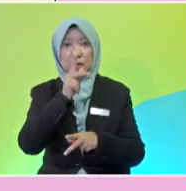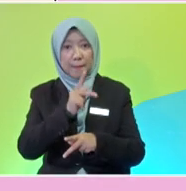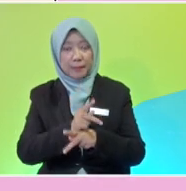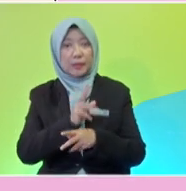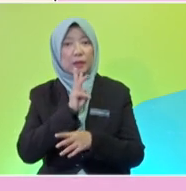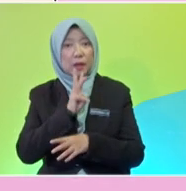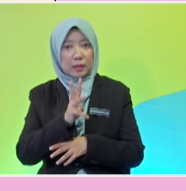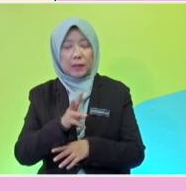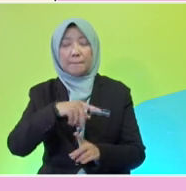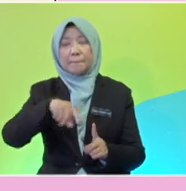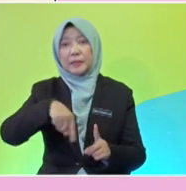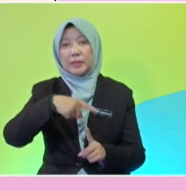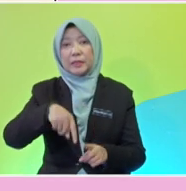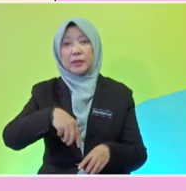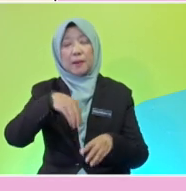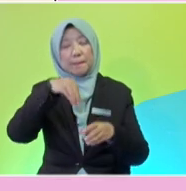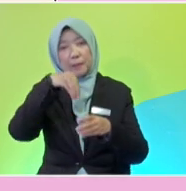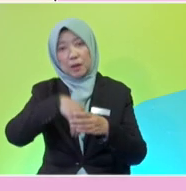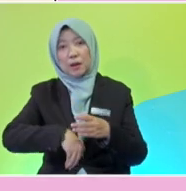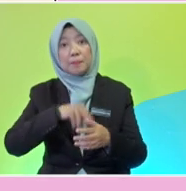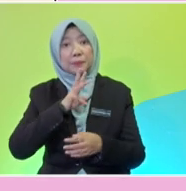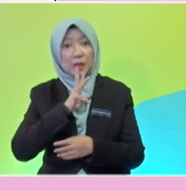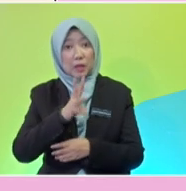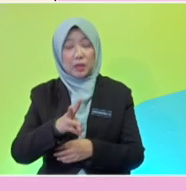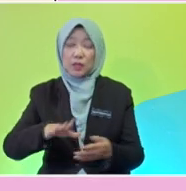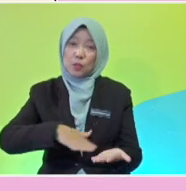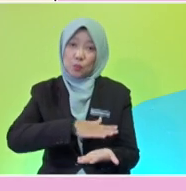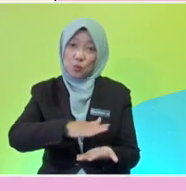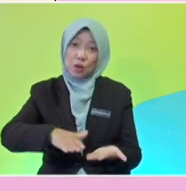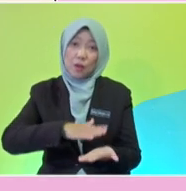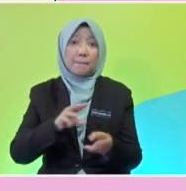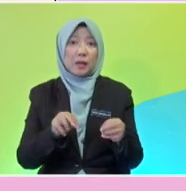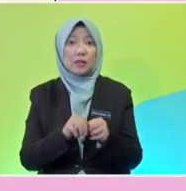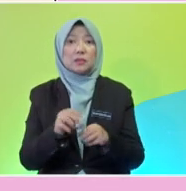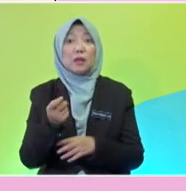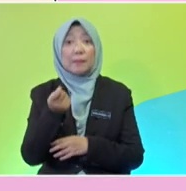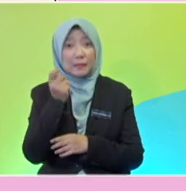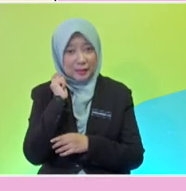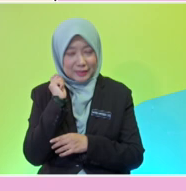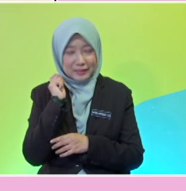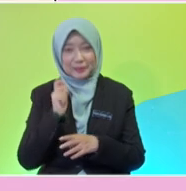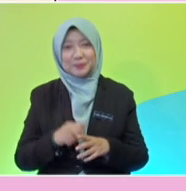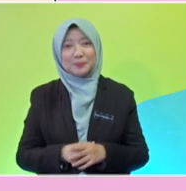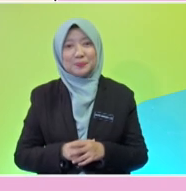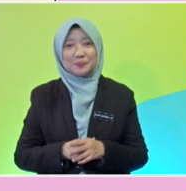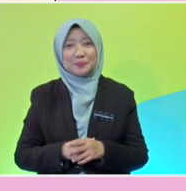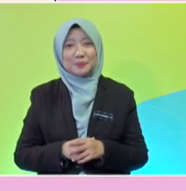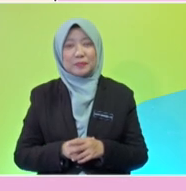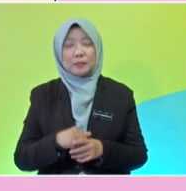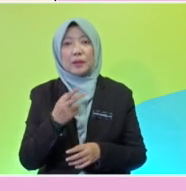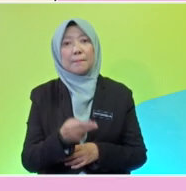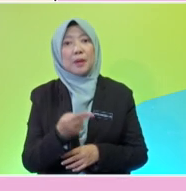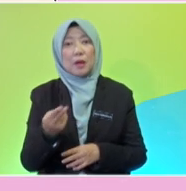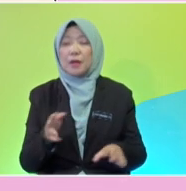direndam dalam atau dilap pada permukaan air macam tadilah Mira Oke seterusnya Apa itu bahan